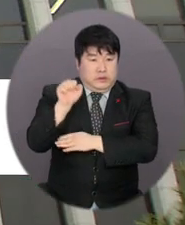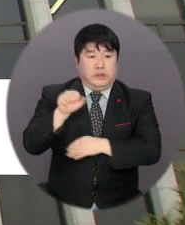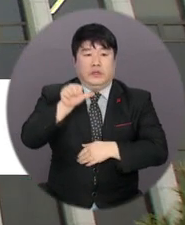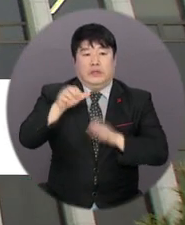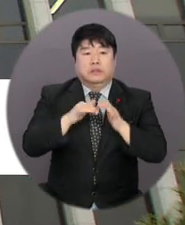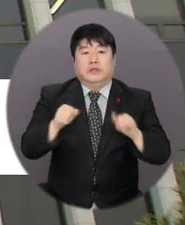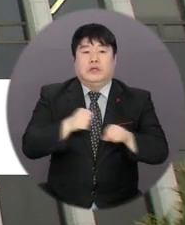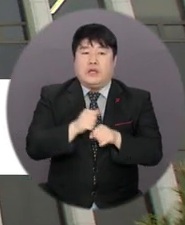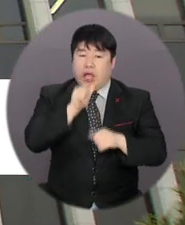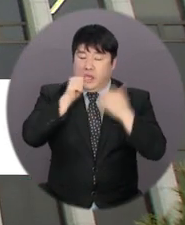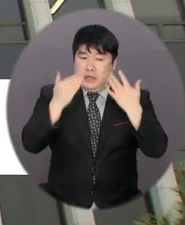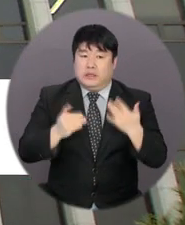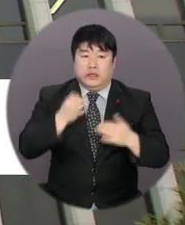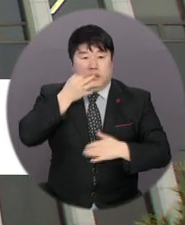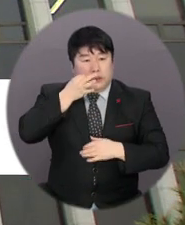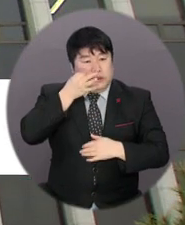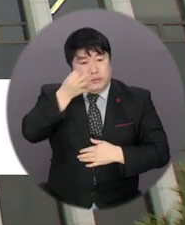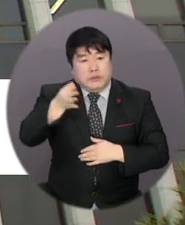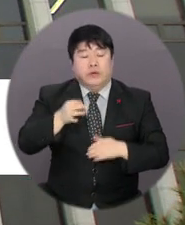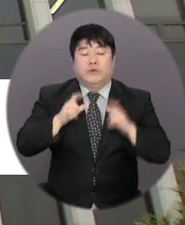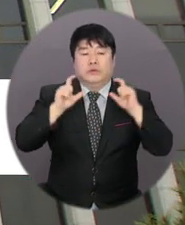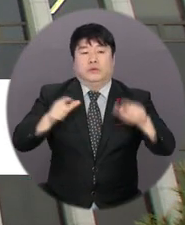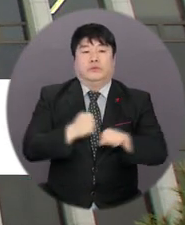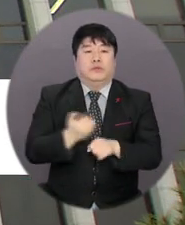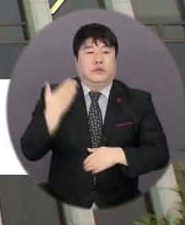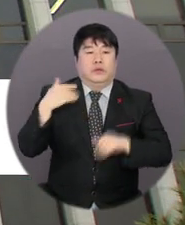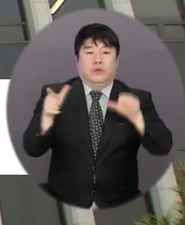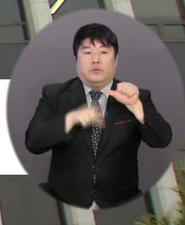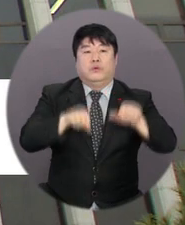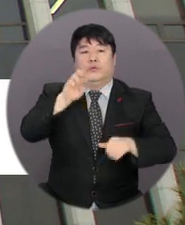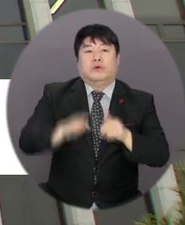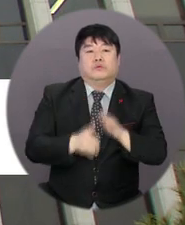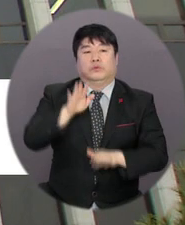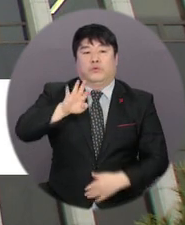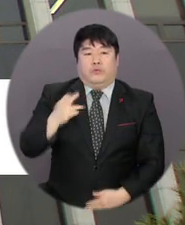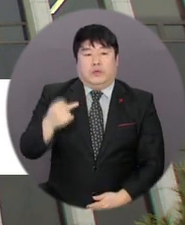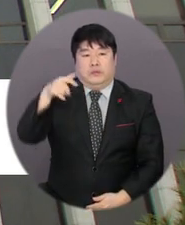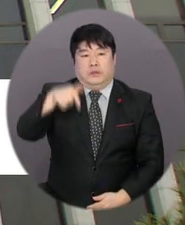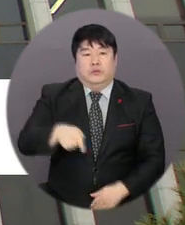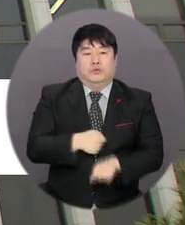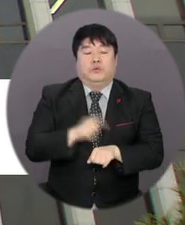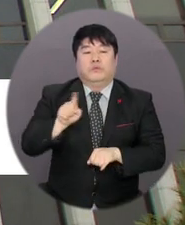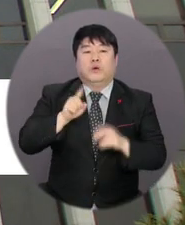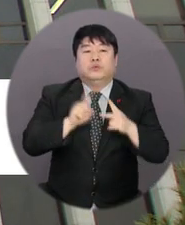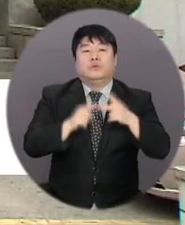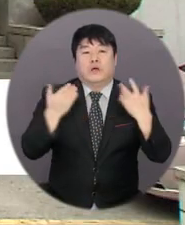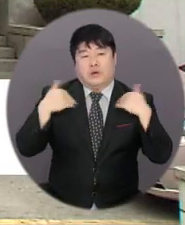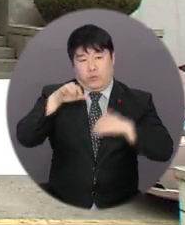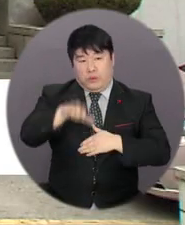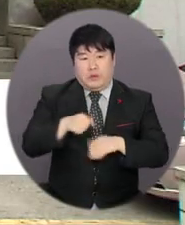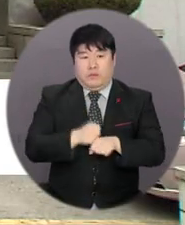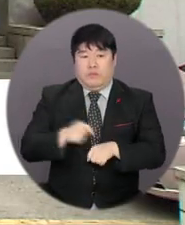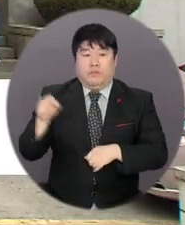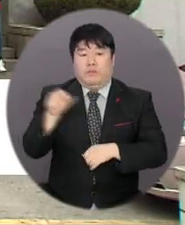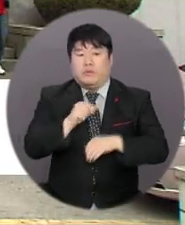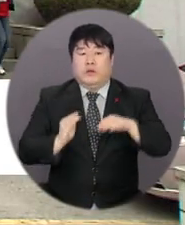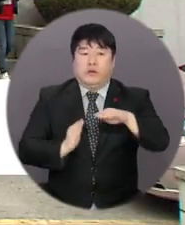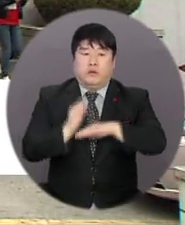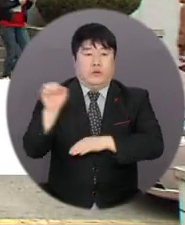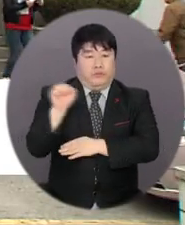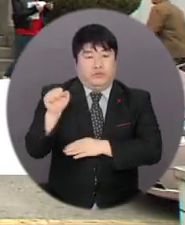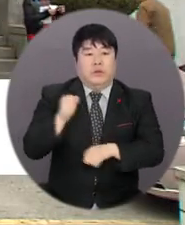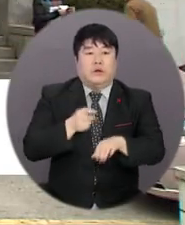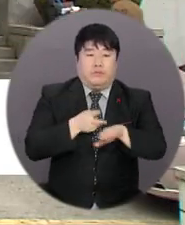10개월을 선고했습니다. A씨는 지난해 5월 광주시 광산구의 모 초등학교 앞에서 과속으로 버스를